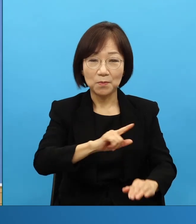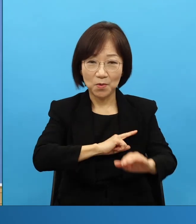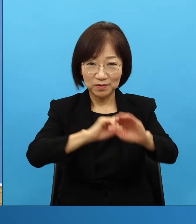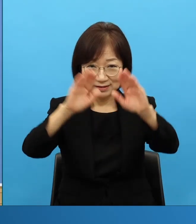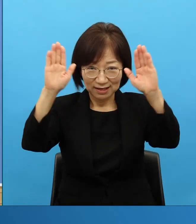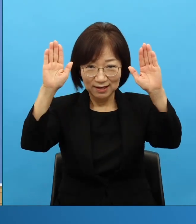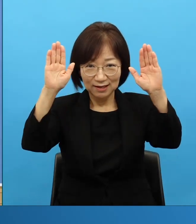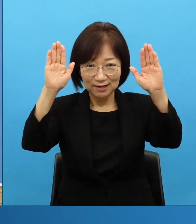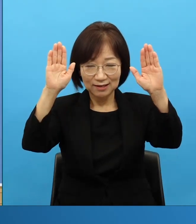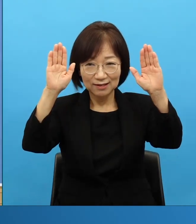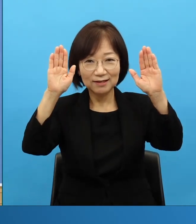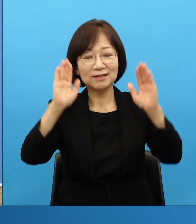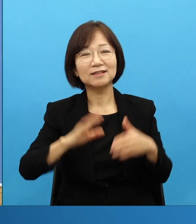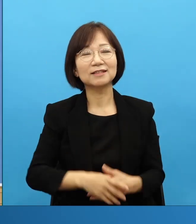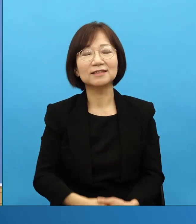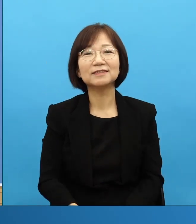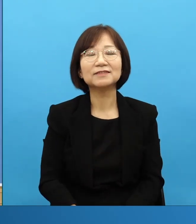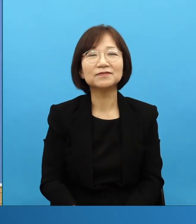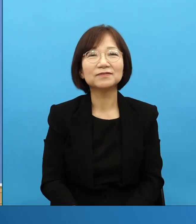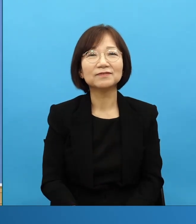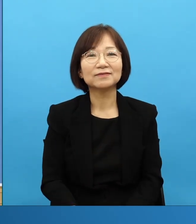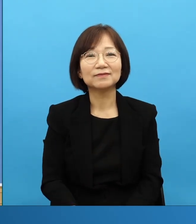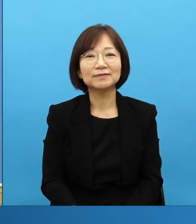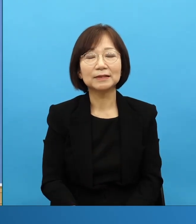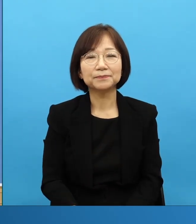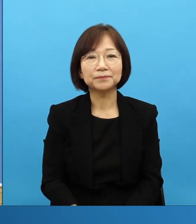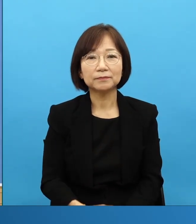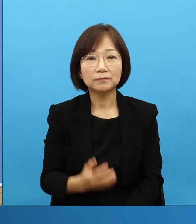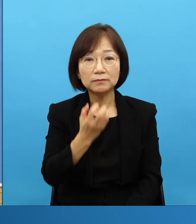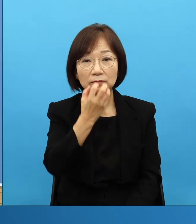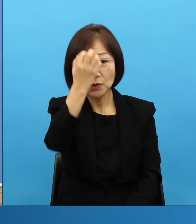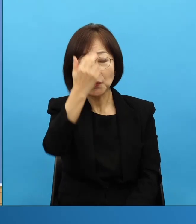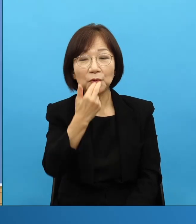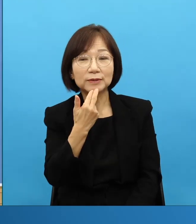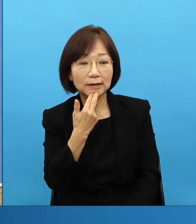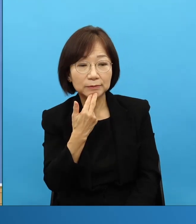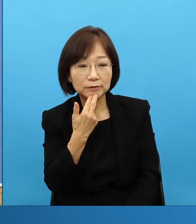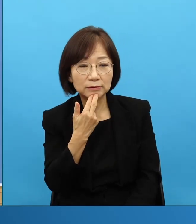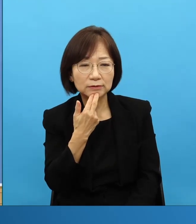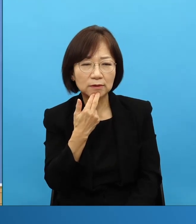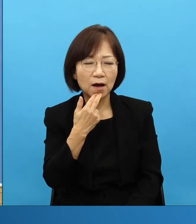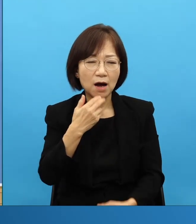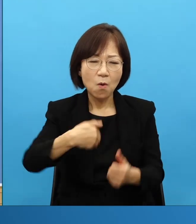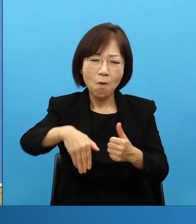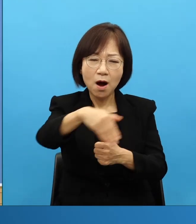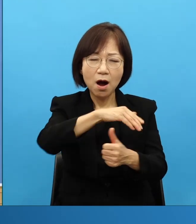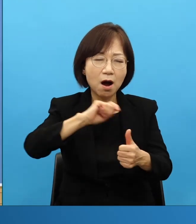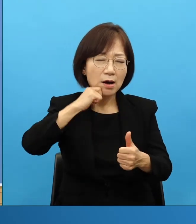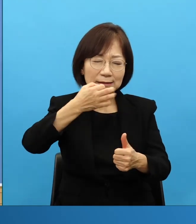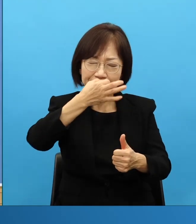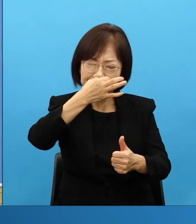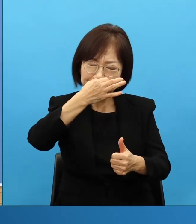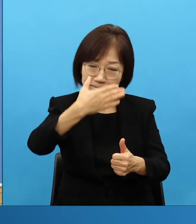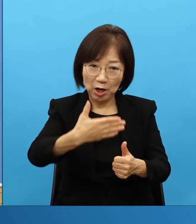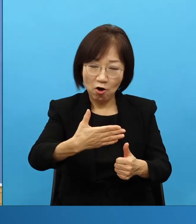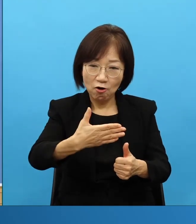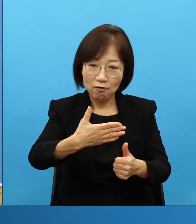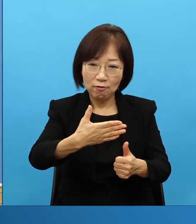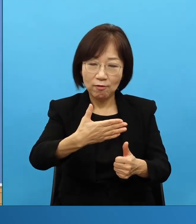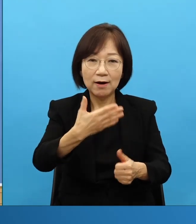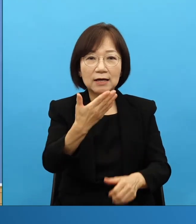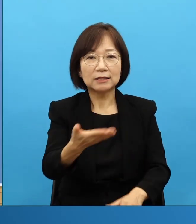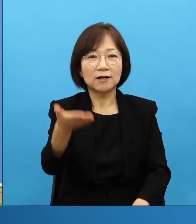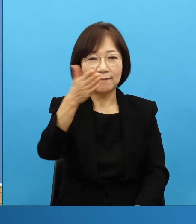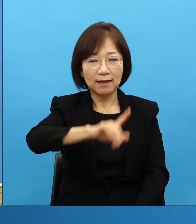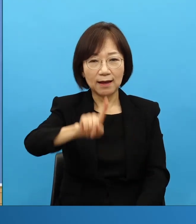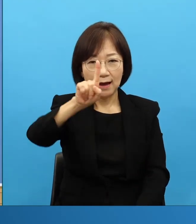see representatively Joseph and Moses. 요셉은 그 어려운 환경 속에 있었습니다만은 다른 건 다 몰라도 한 개를 알고 있습니다.